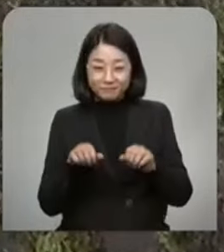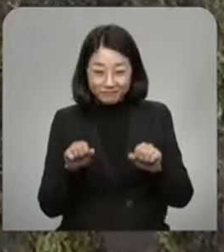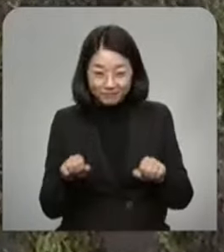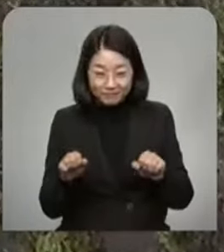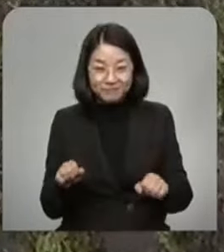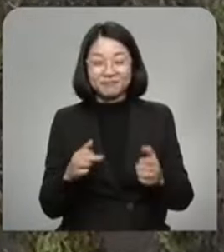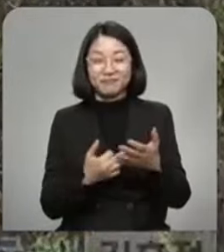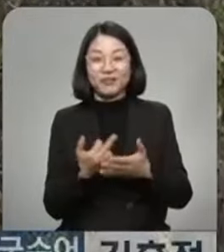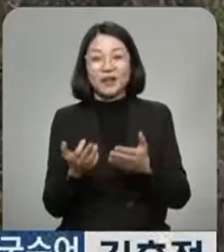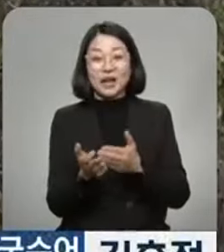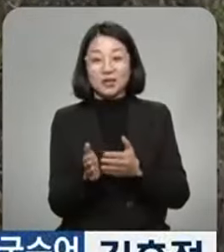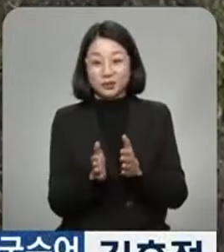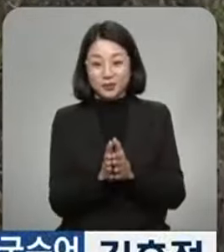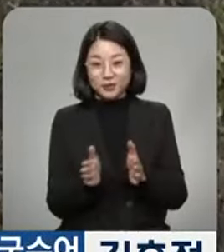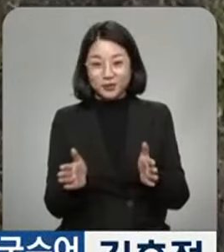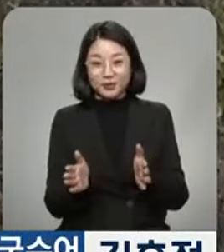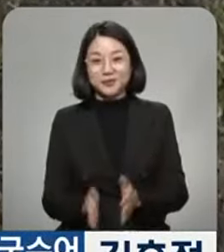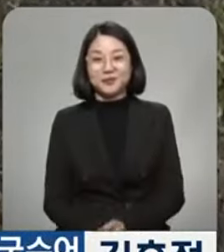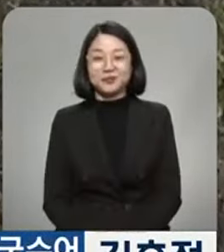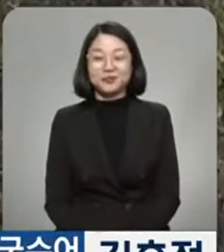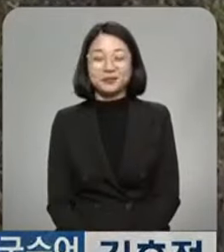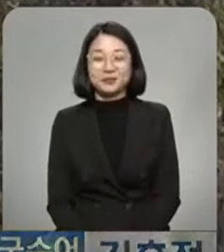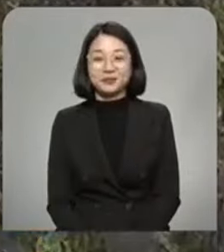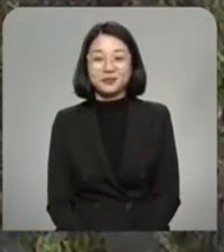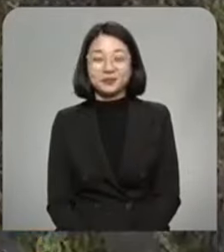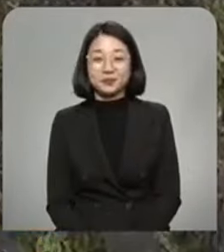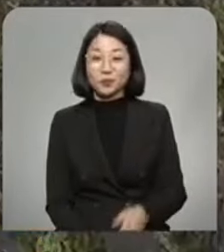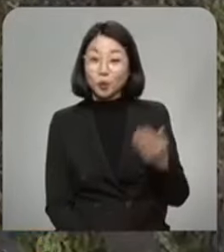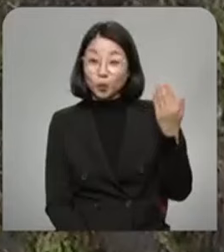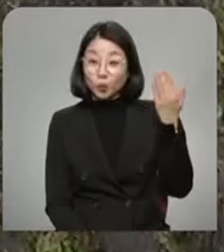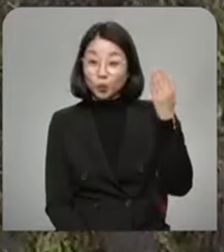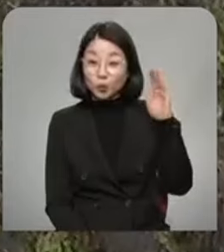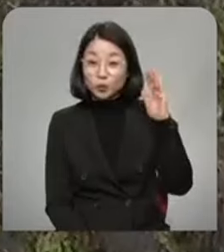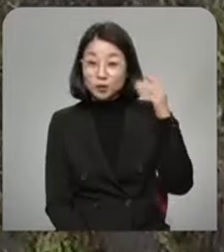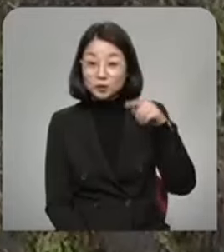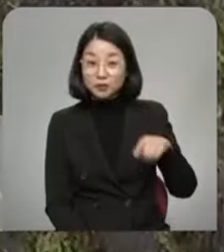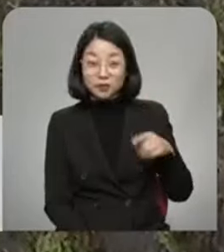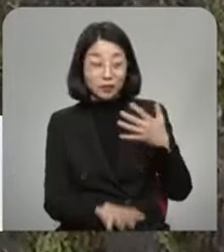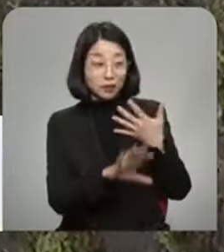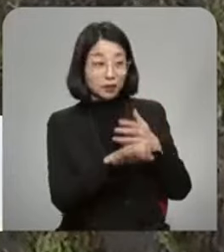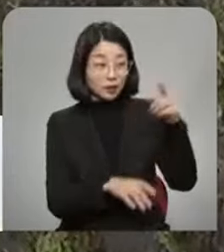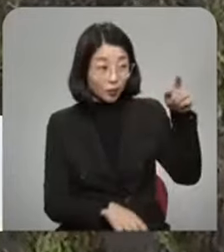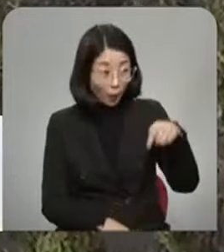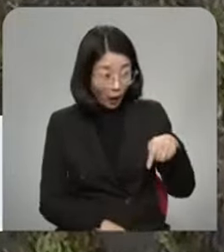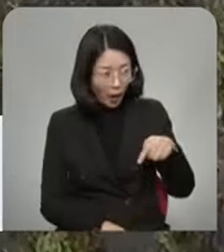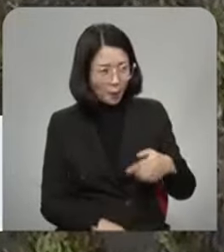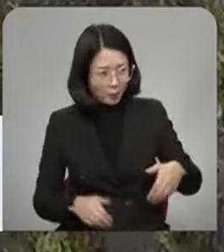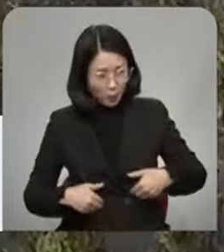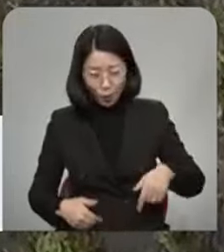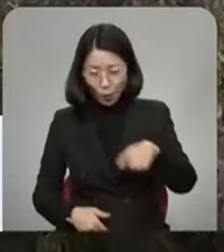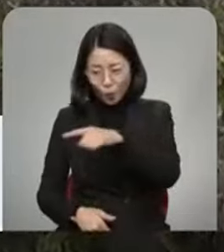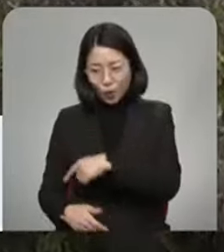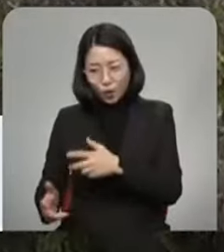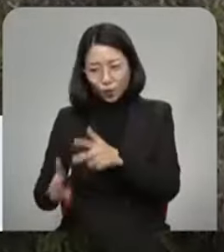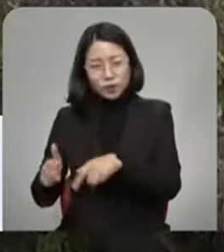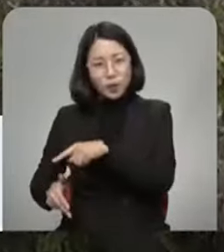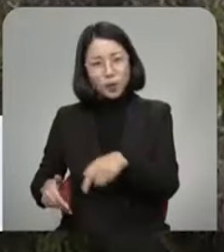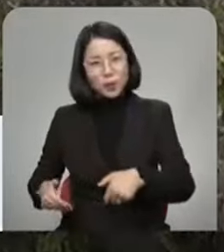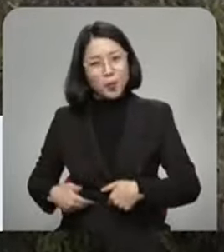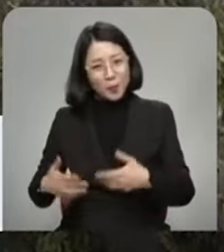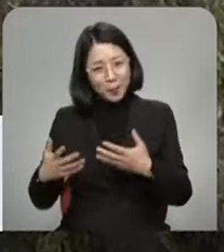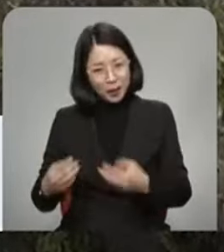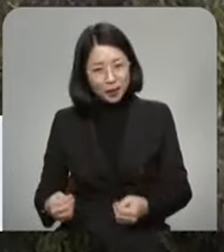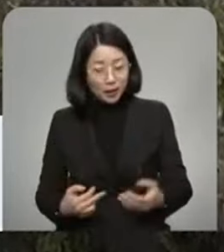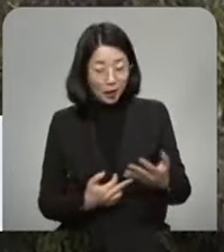여러분 안녕하십니까 9시 강원 뉴스입니다 요즘 외국인 근로자가 없으면 일을 못한다 사업장이 한둘이 아닙니다